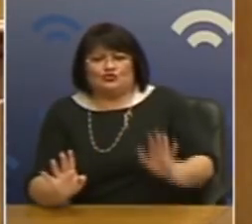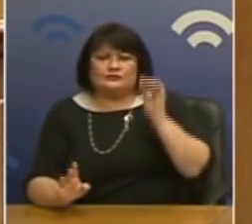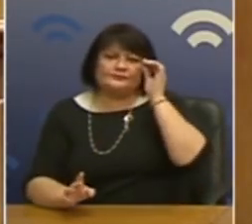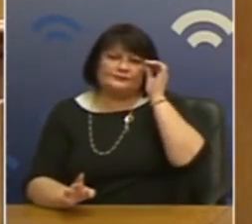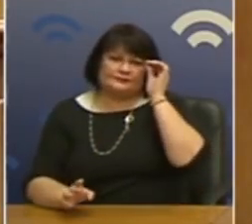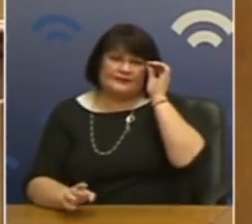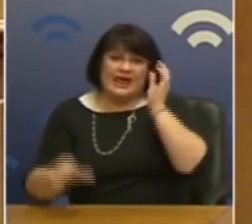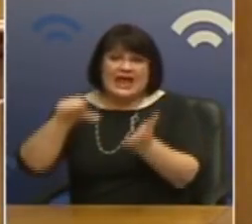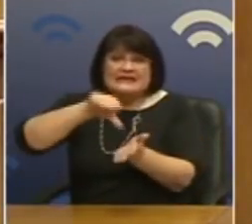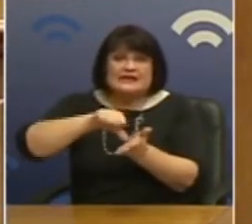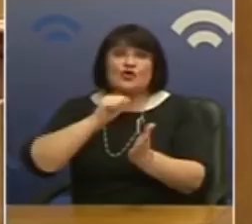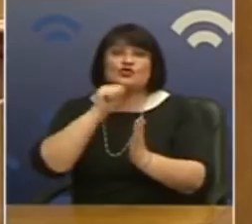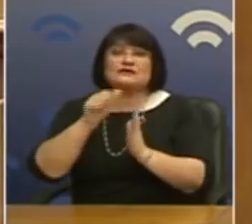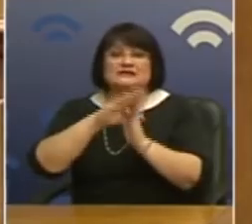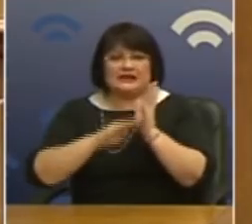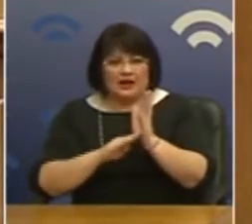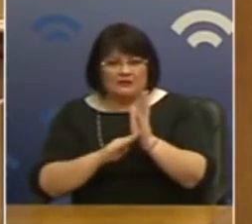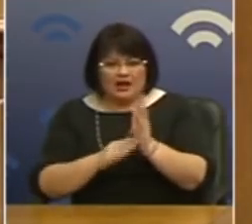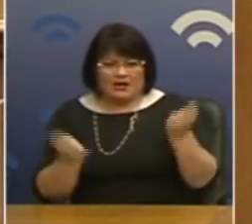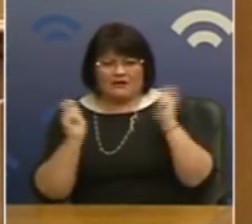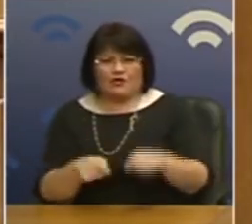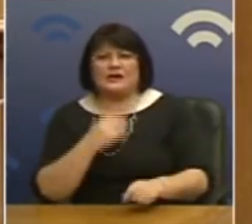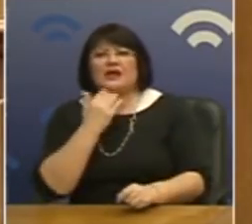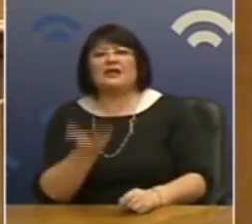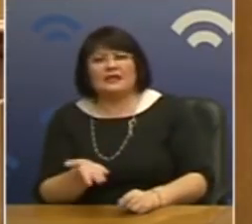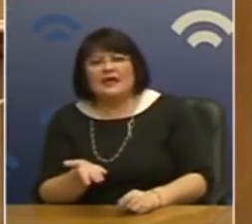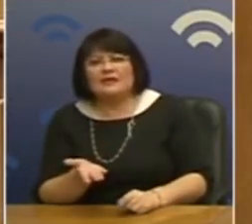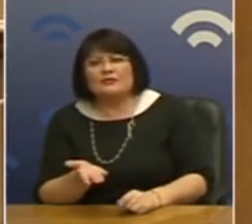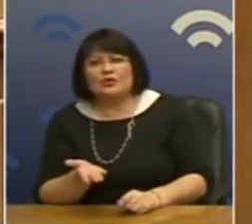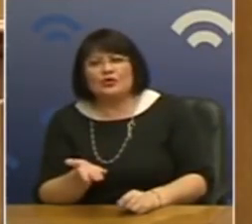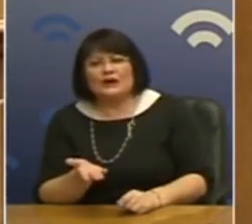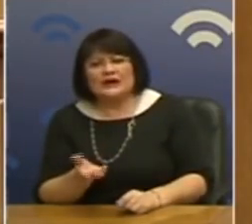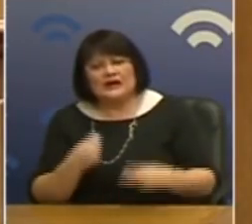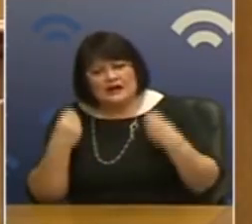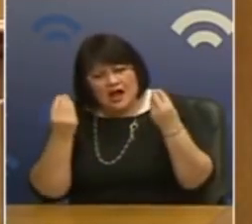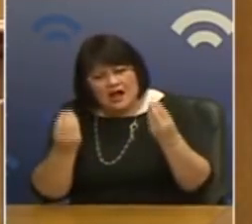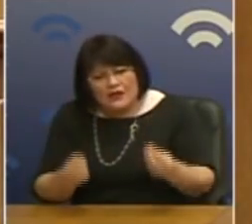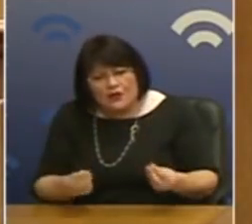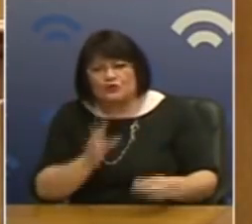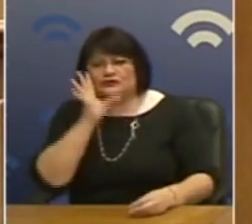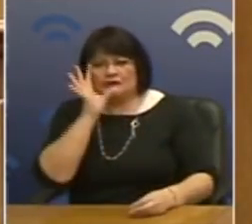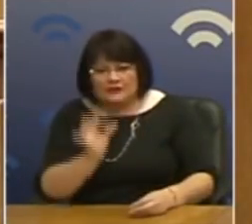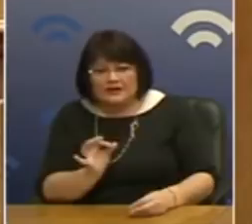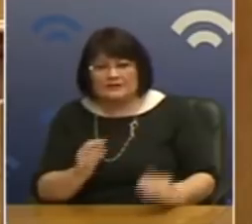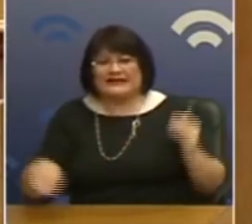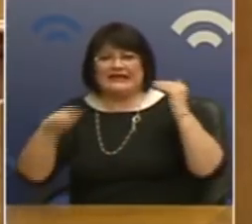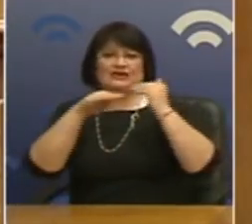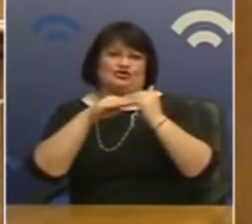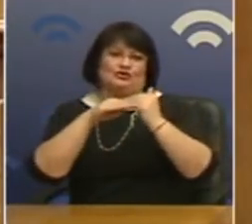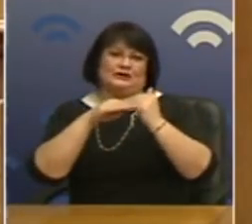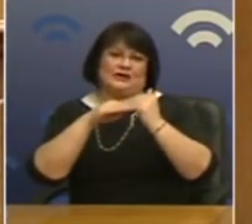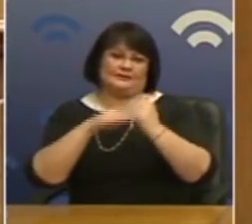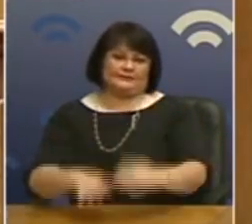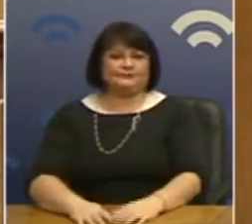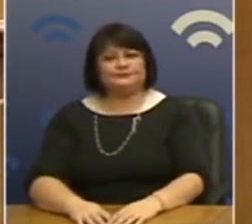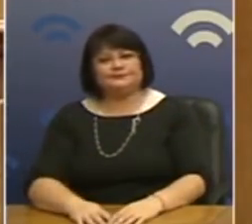αστικού συντάγματος, ότι δεν μπορεί σε καμιά περίπτωση να εξασφαλίσει αυτό την πραγματική ισότητα.